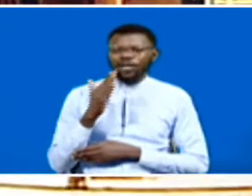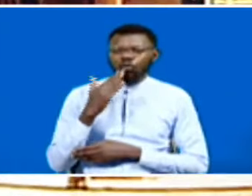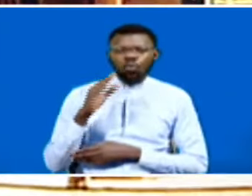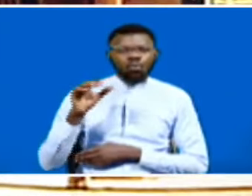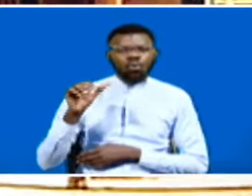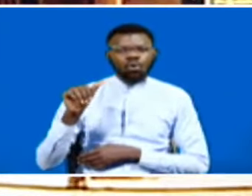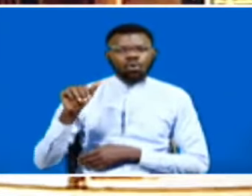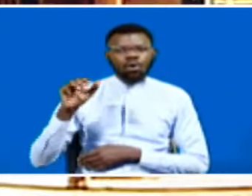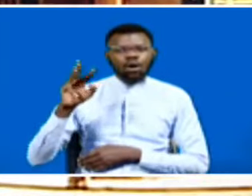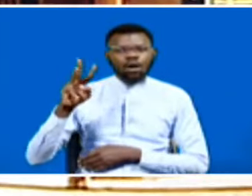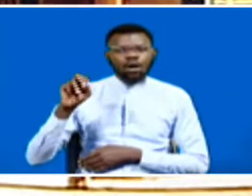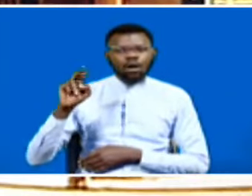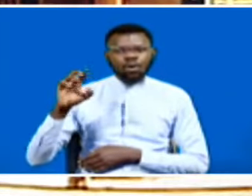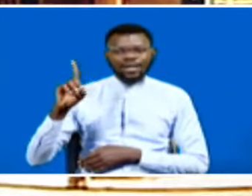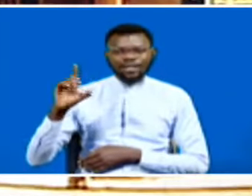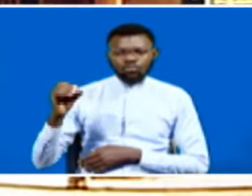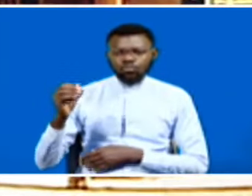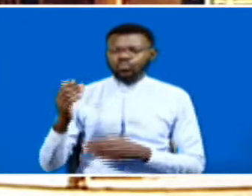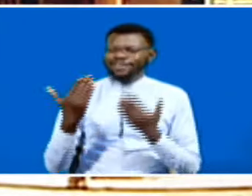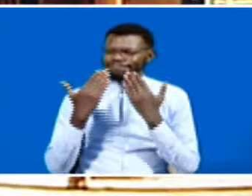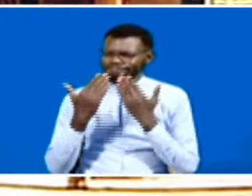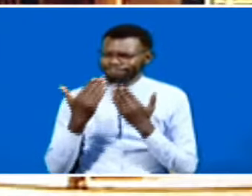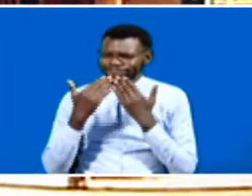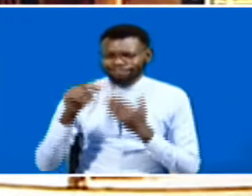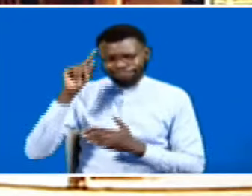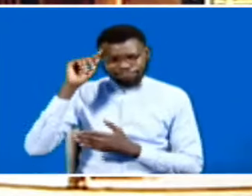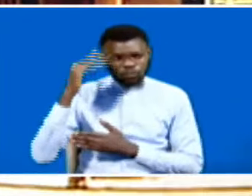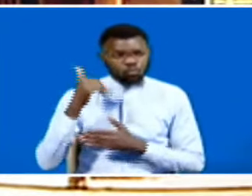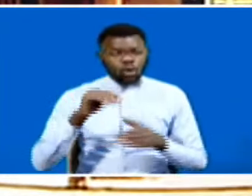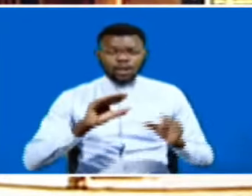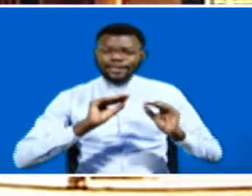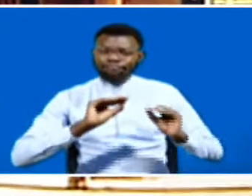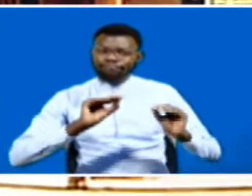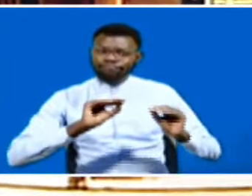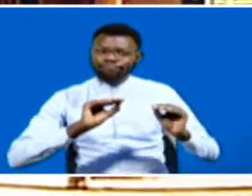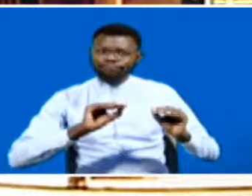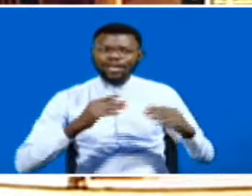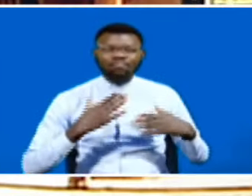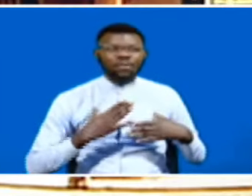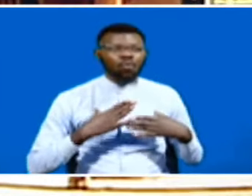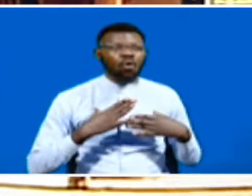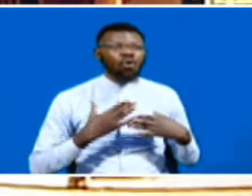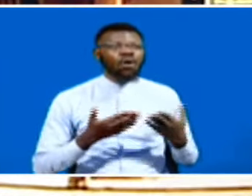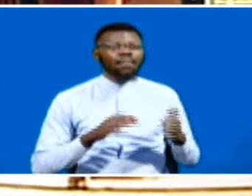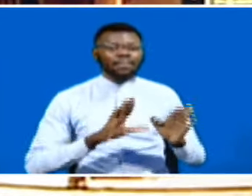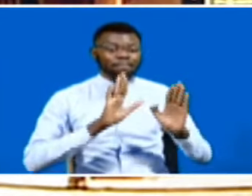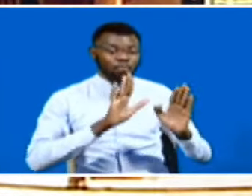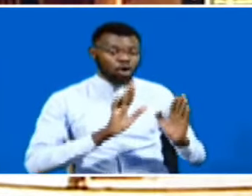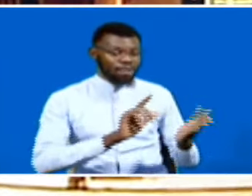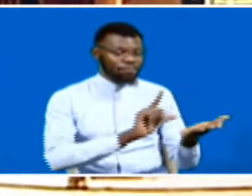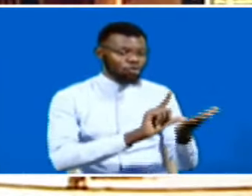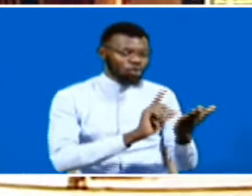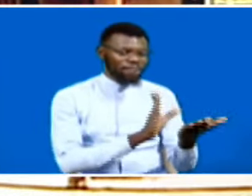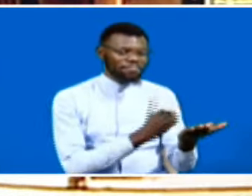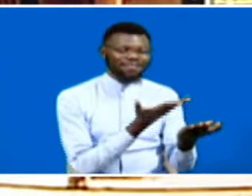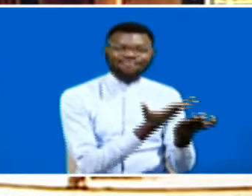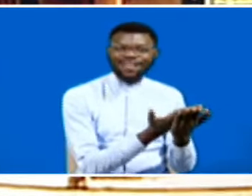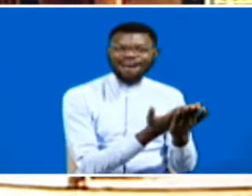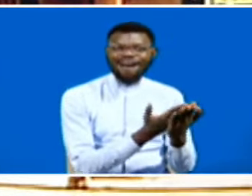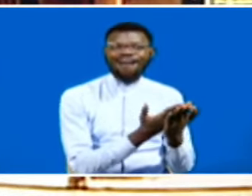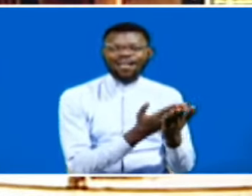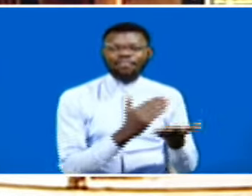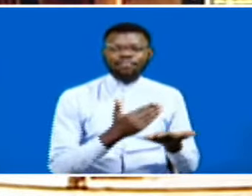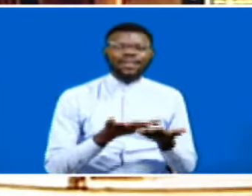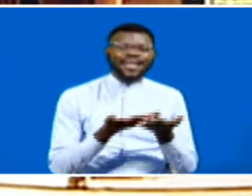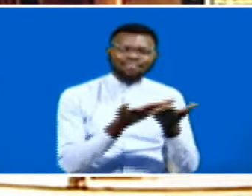mpango wa serikali wa kuahidi kuhamasisha jamii kuhusu umuhimu wa kuchukua mkopo ambao serikali inatoa ili